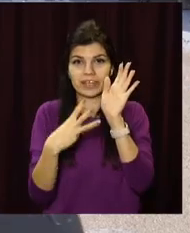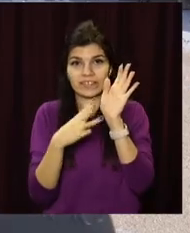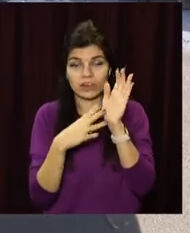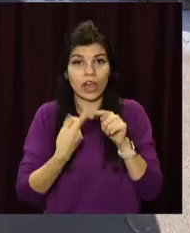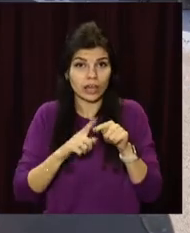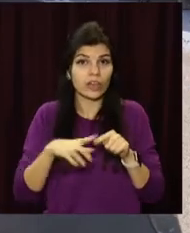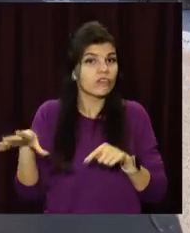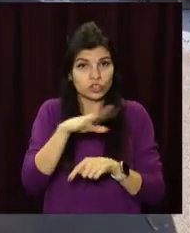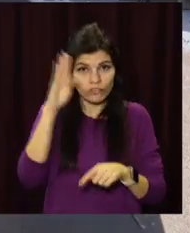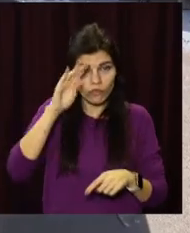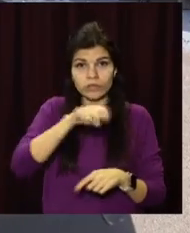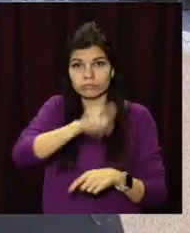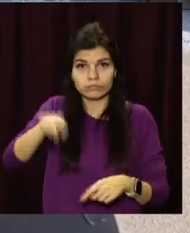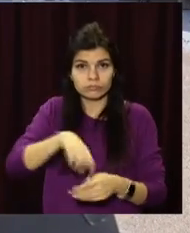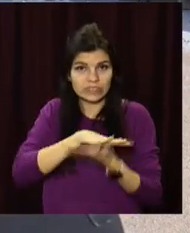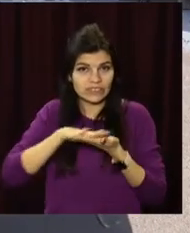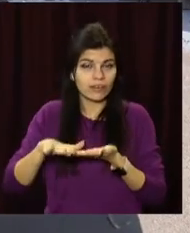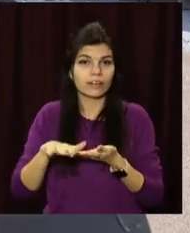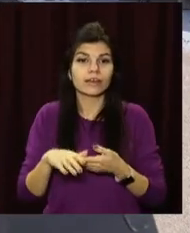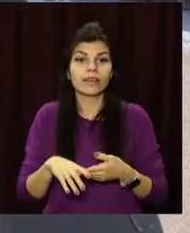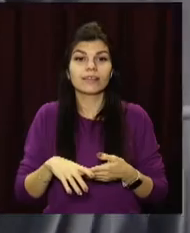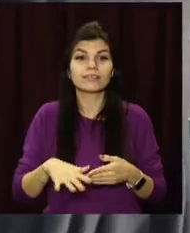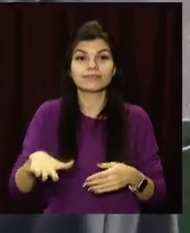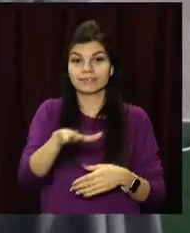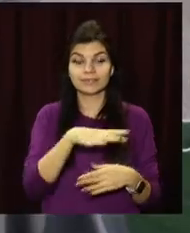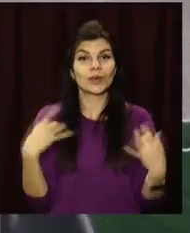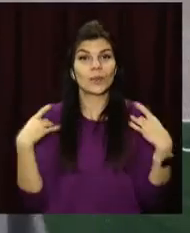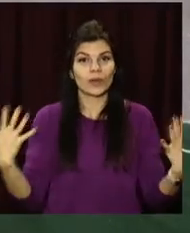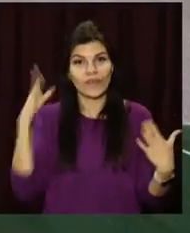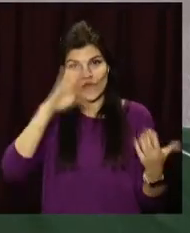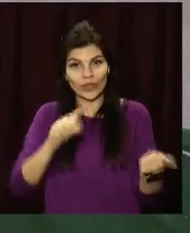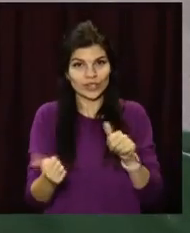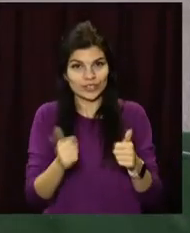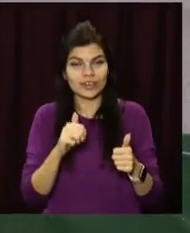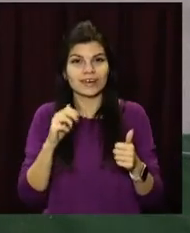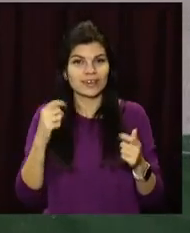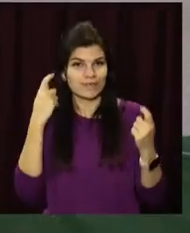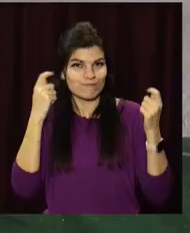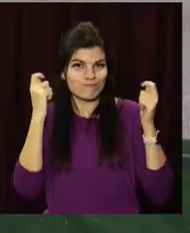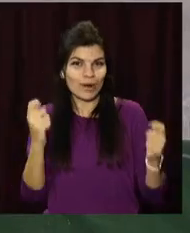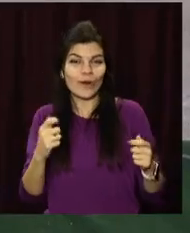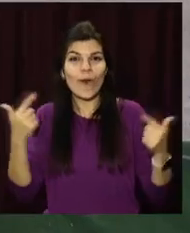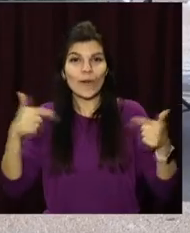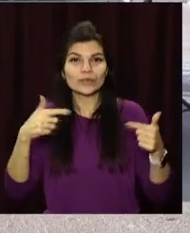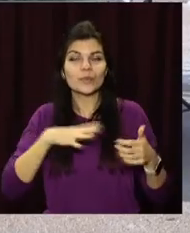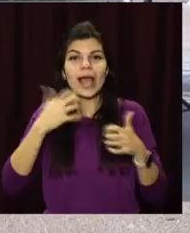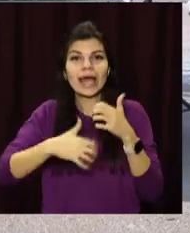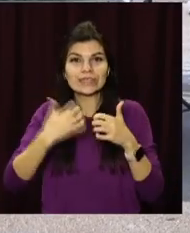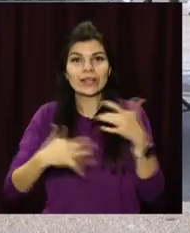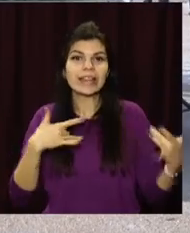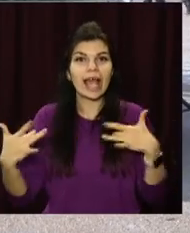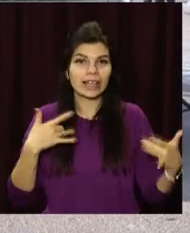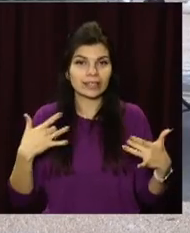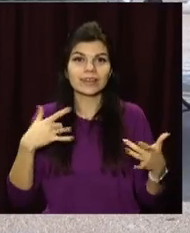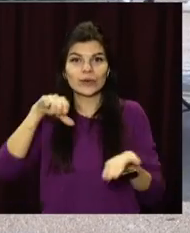37-38. Це сьогодні вся вода свята, всі водойоми. На Арабатській стрілці відсвяткували водохреща з розмахом. На гості